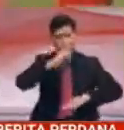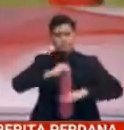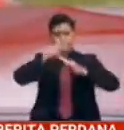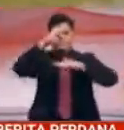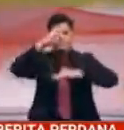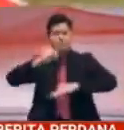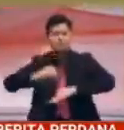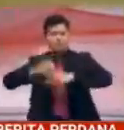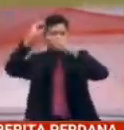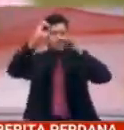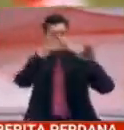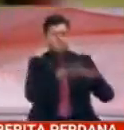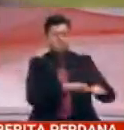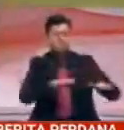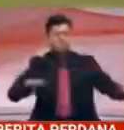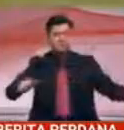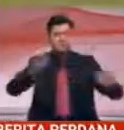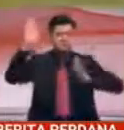kalangan kanak-kanak di Malaysia.